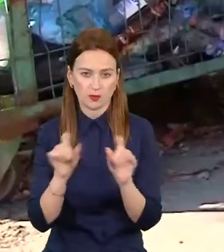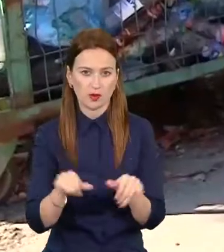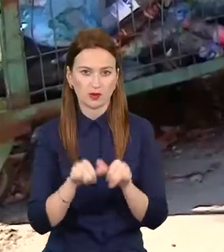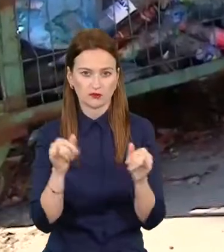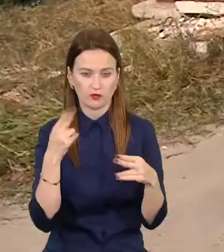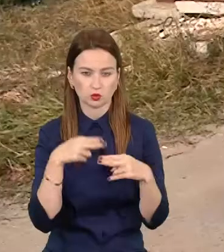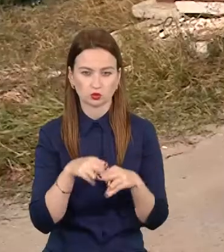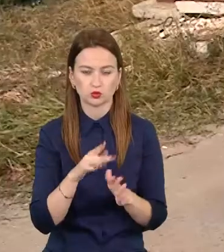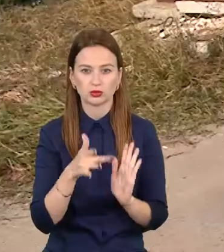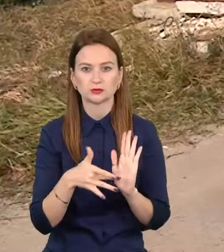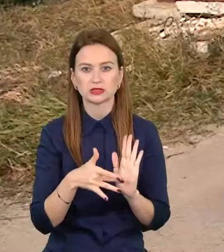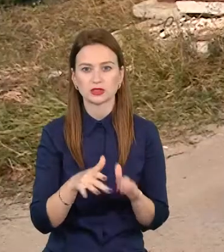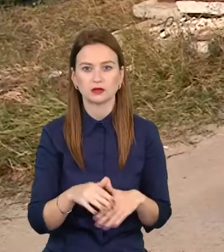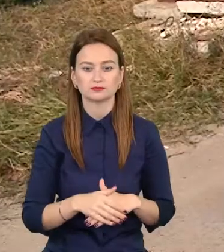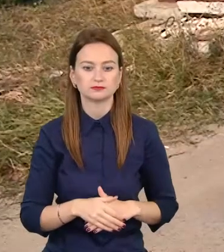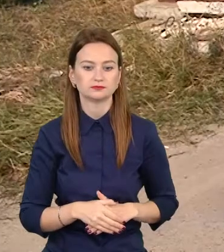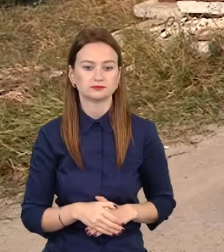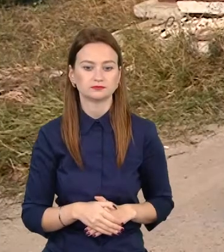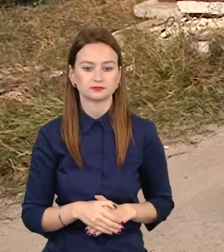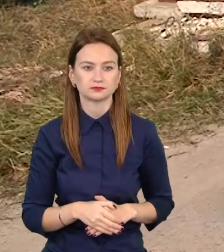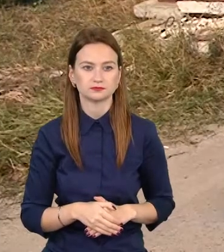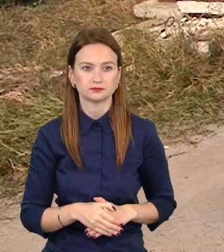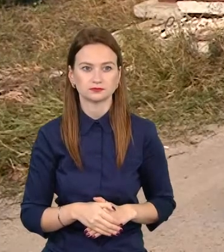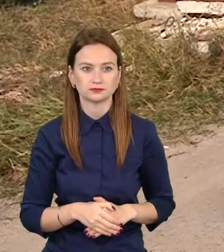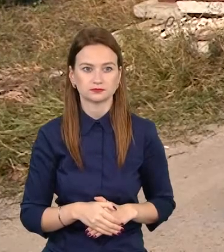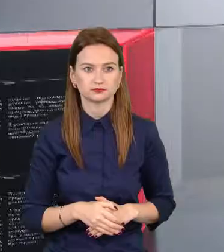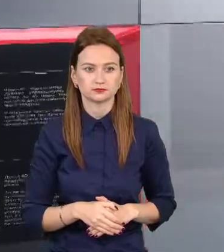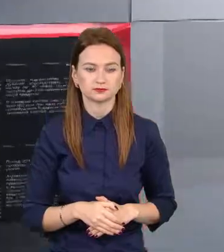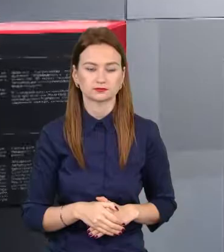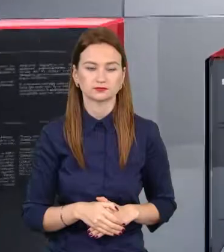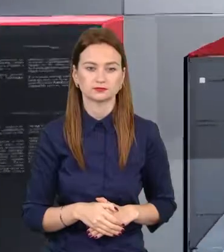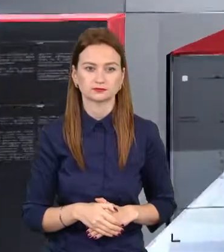інфраструктури міста. Ірина Коплик, Євген Подстрижень, новини СТС.